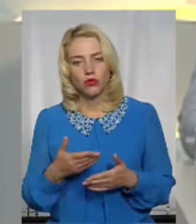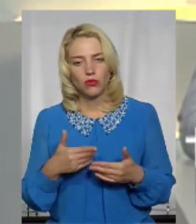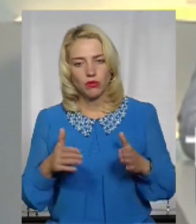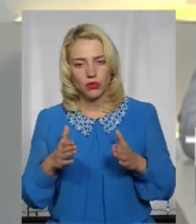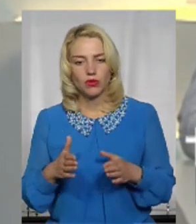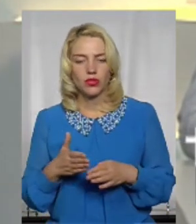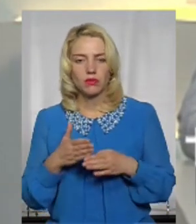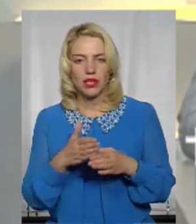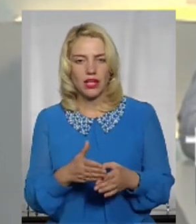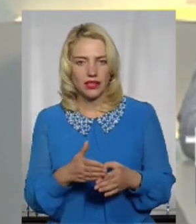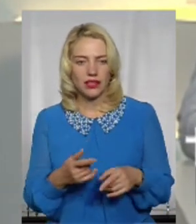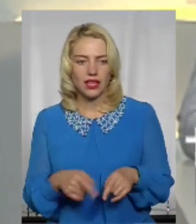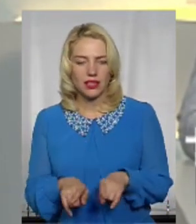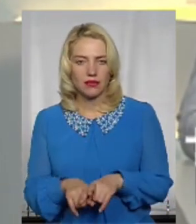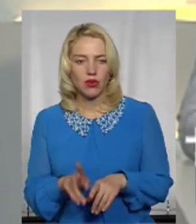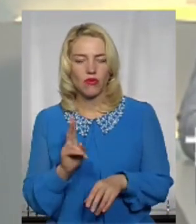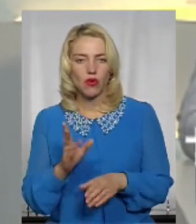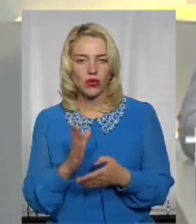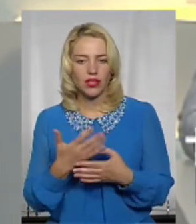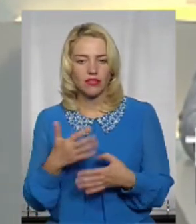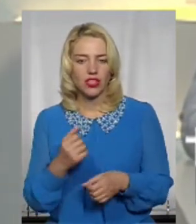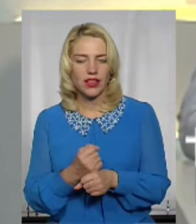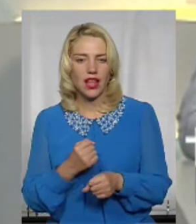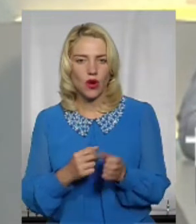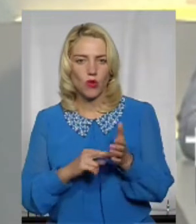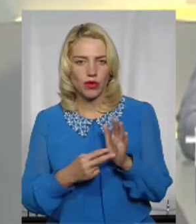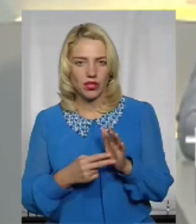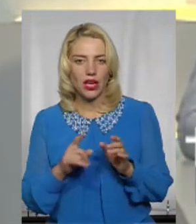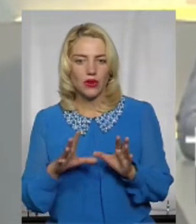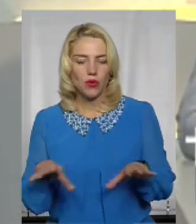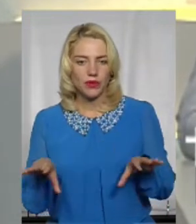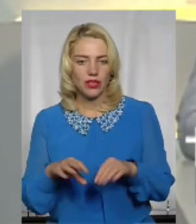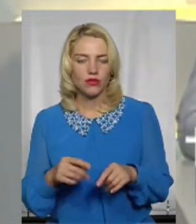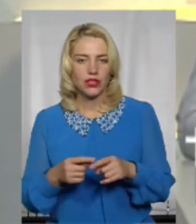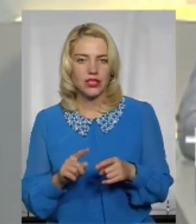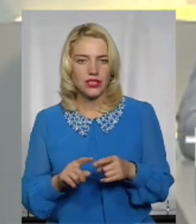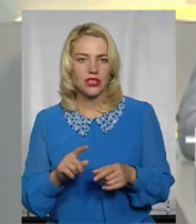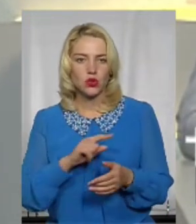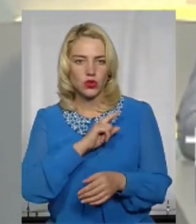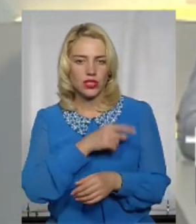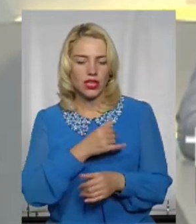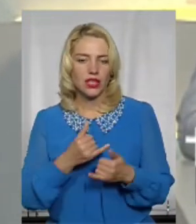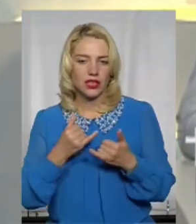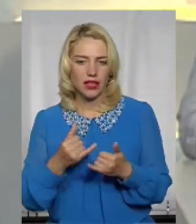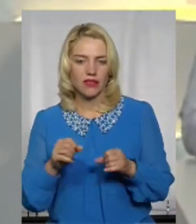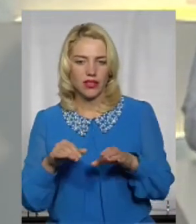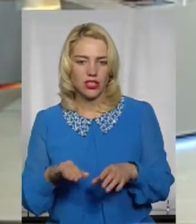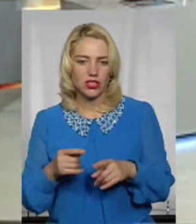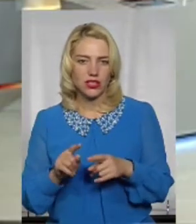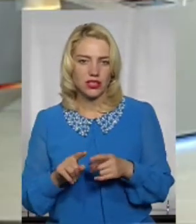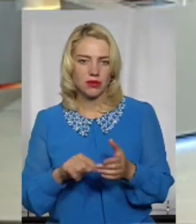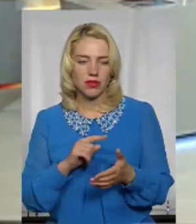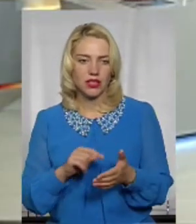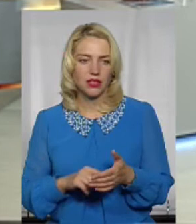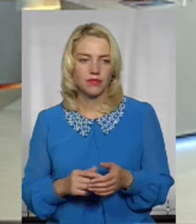будемо сприяти таким, в кого вже є наробки, і об'єднувати ці зусилля для вирішення цих питань. Дякую за відповіді.